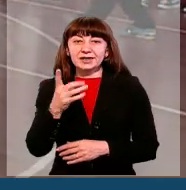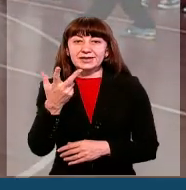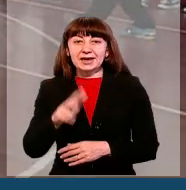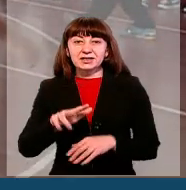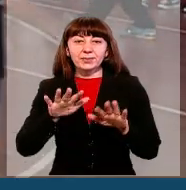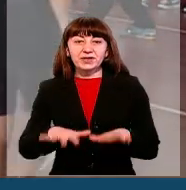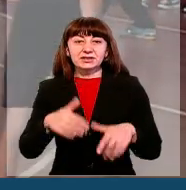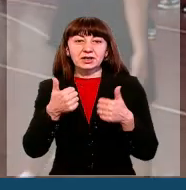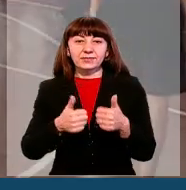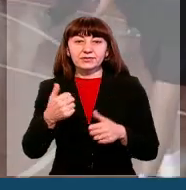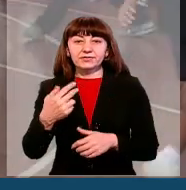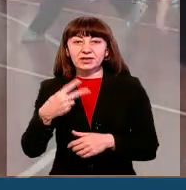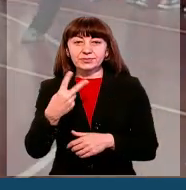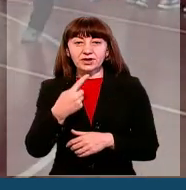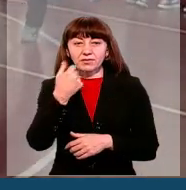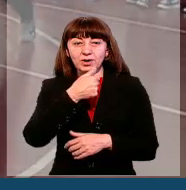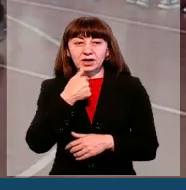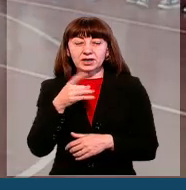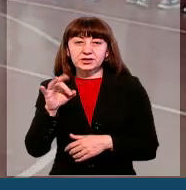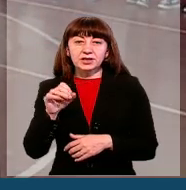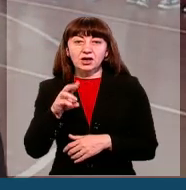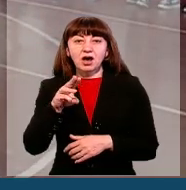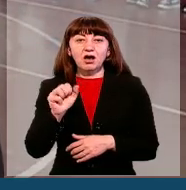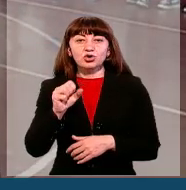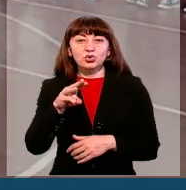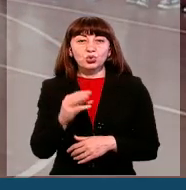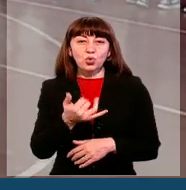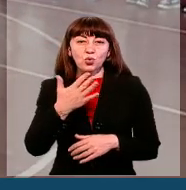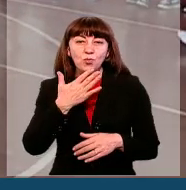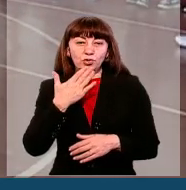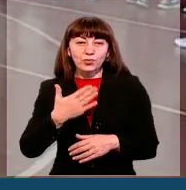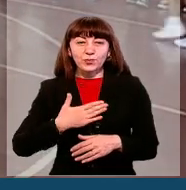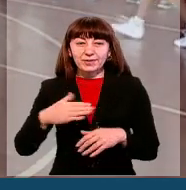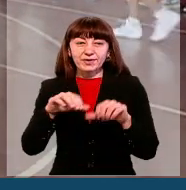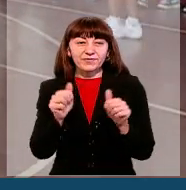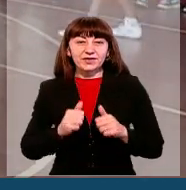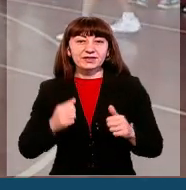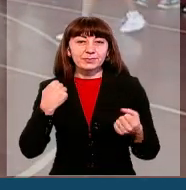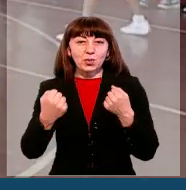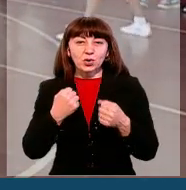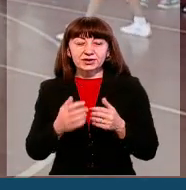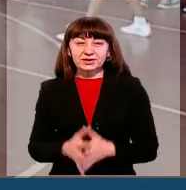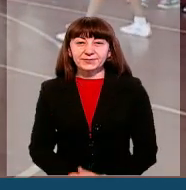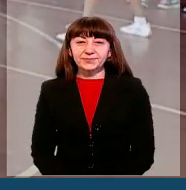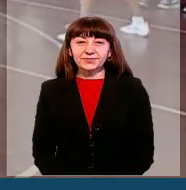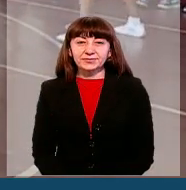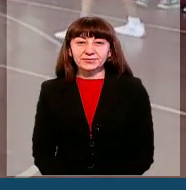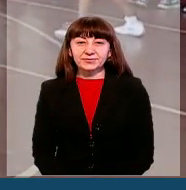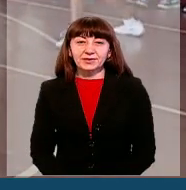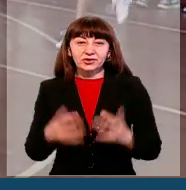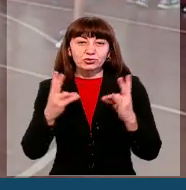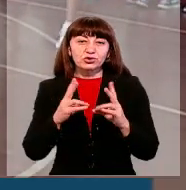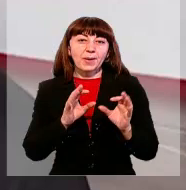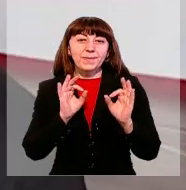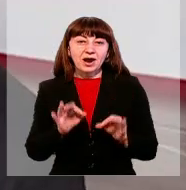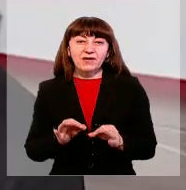таптым, спортын таптым деуге болады. Және де асқа атуда мен жалпы маған ұнайды осы спорт. Көздеу